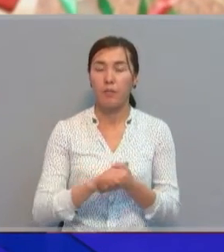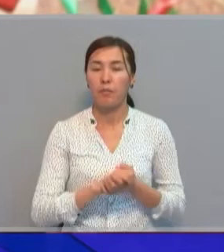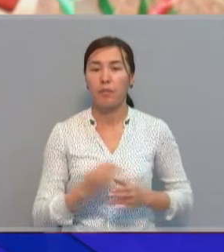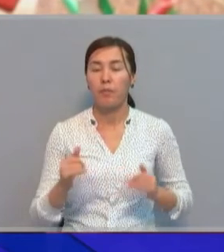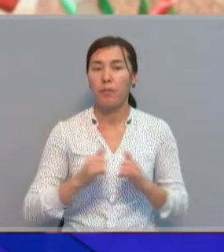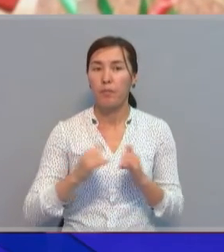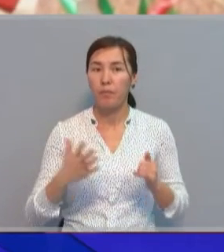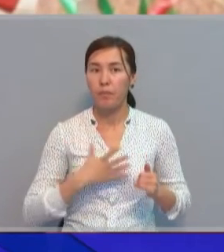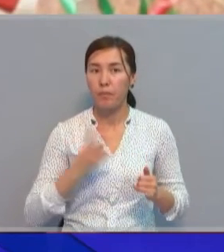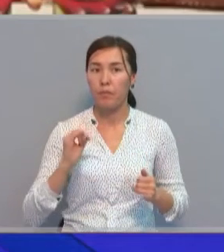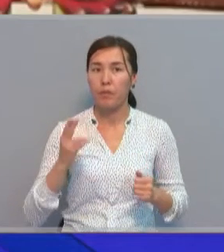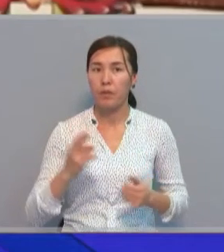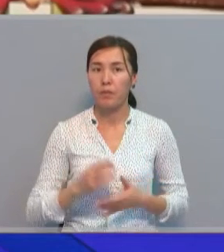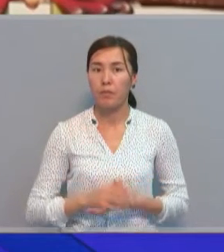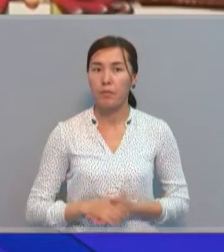и развитию нации.